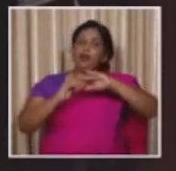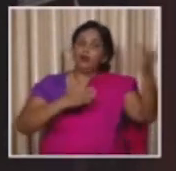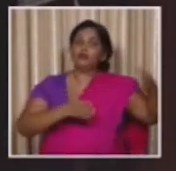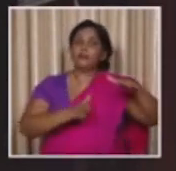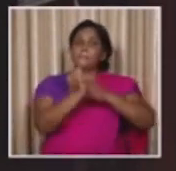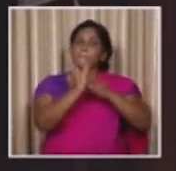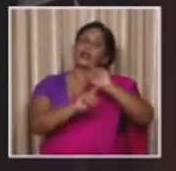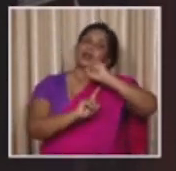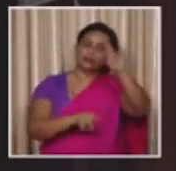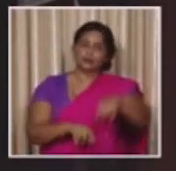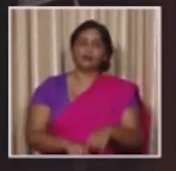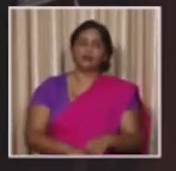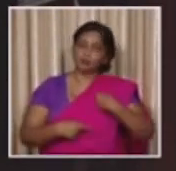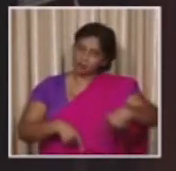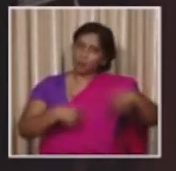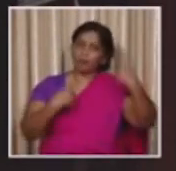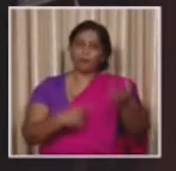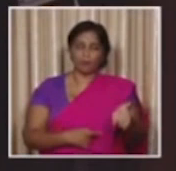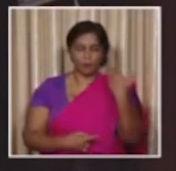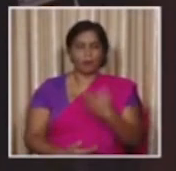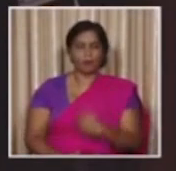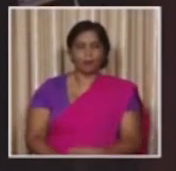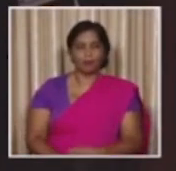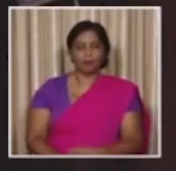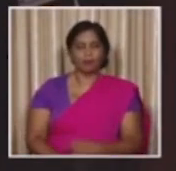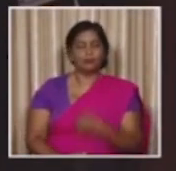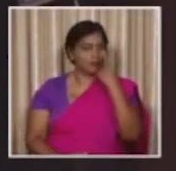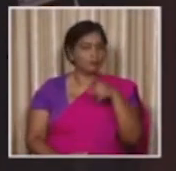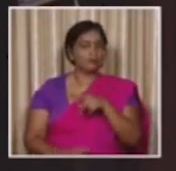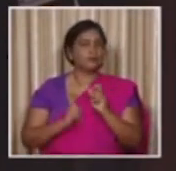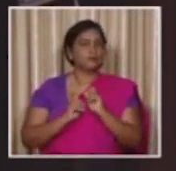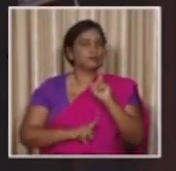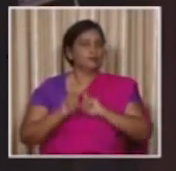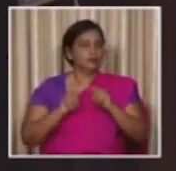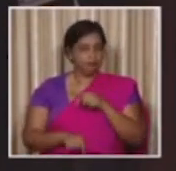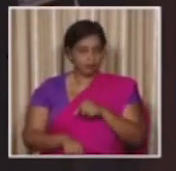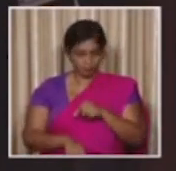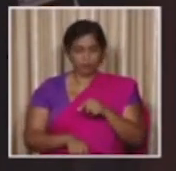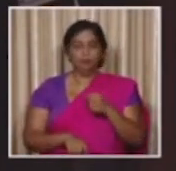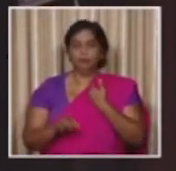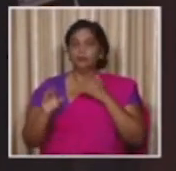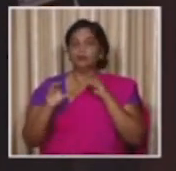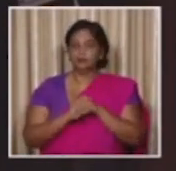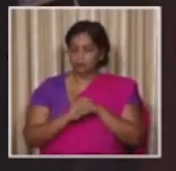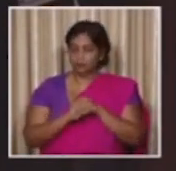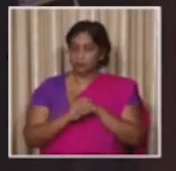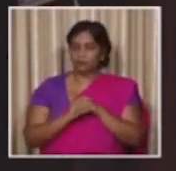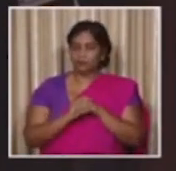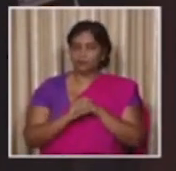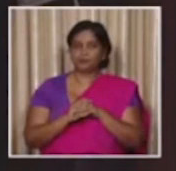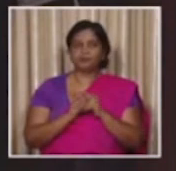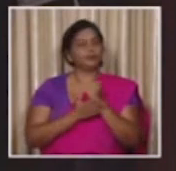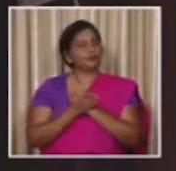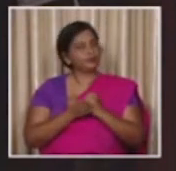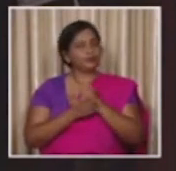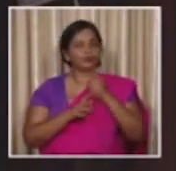කියන්න මං ඒ අභියෝගය දෙනවා ඒ නිසා මේ පාර්ලිමේන්තුව අපි ඇවිල්ලා තියෙන්නේ මේ මේ